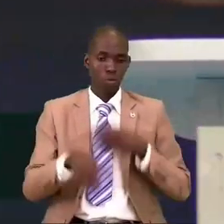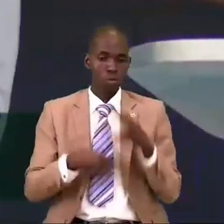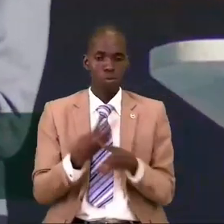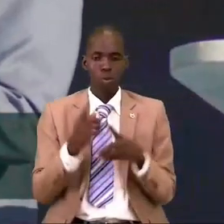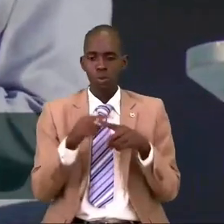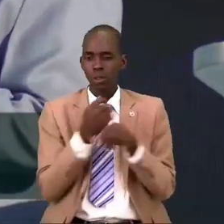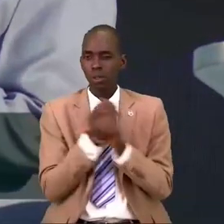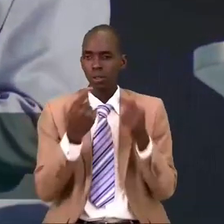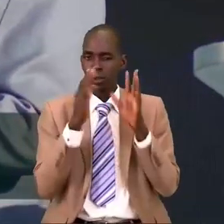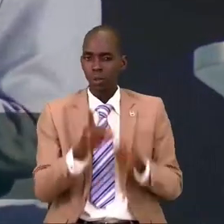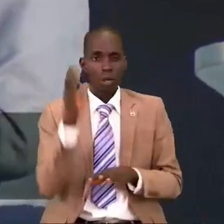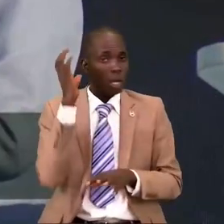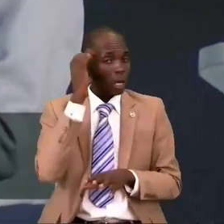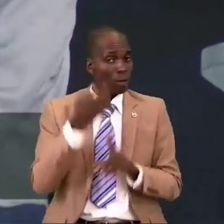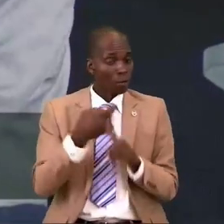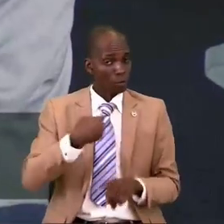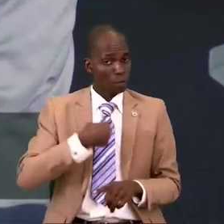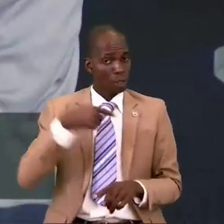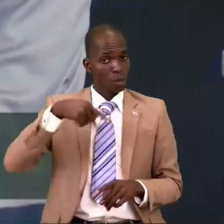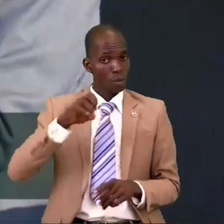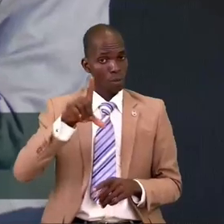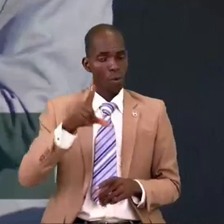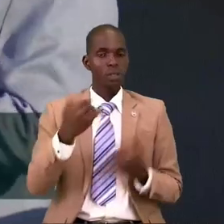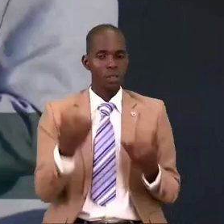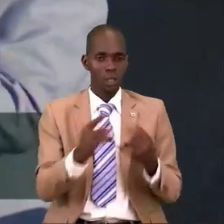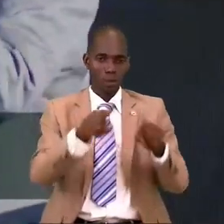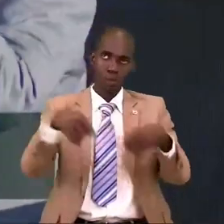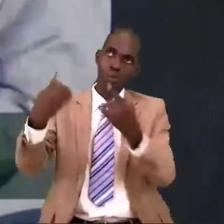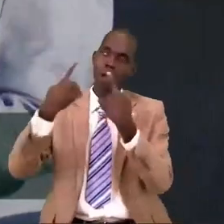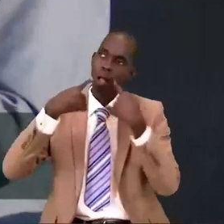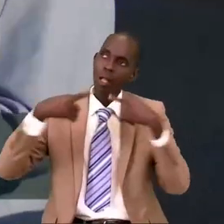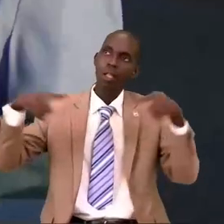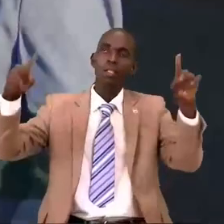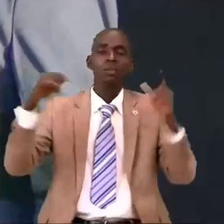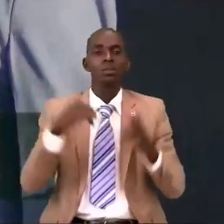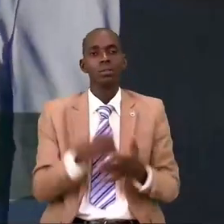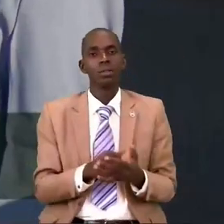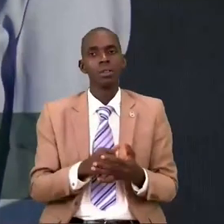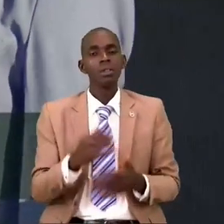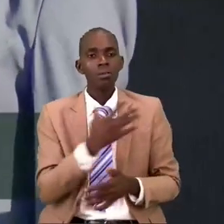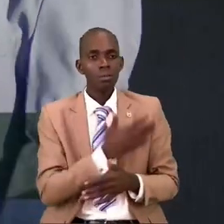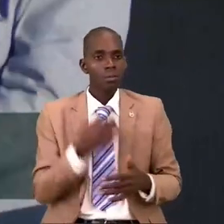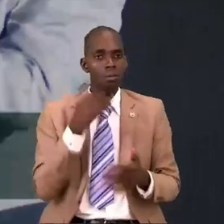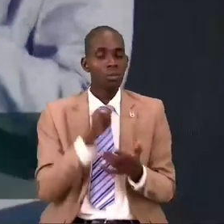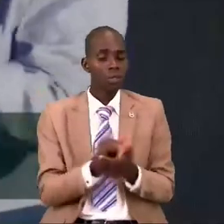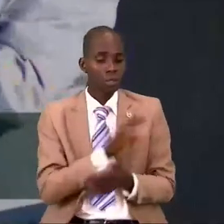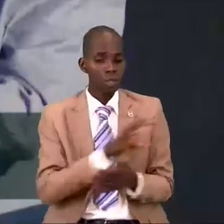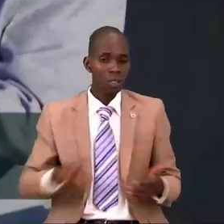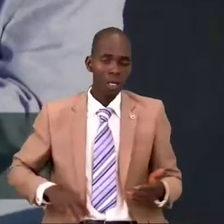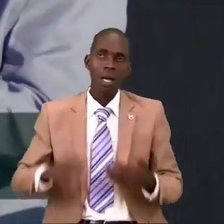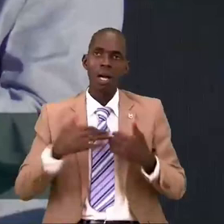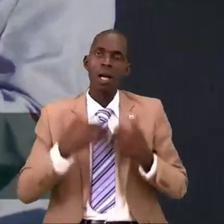dit, Christ est mort pour nous, afin que quiconque invoque le nom de